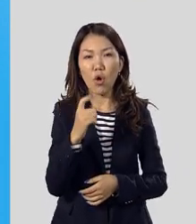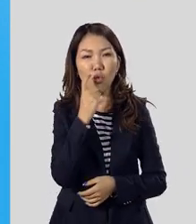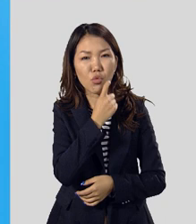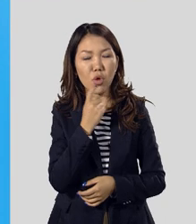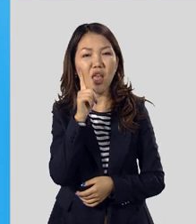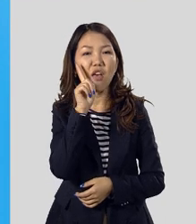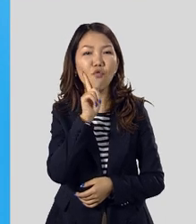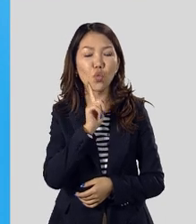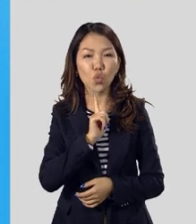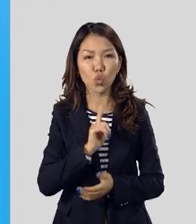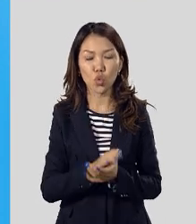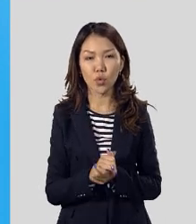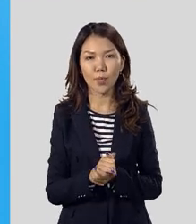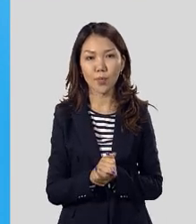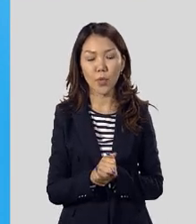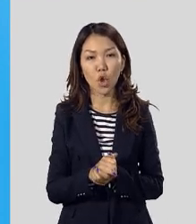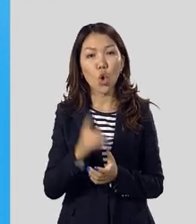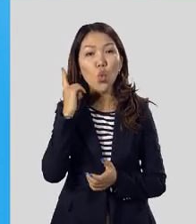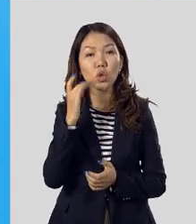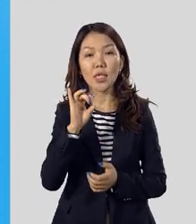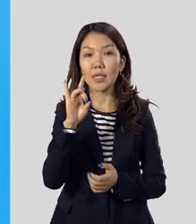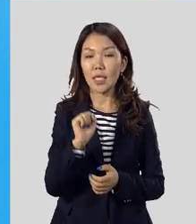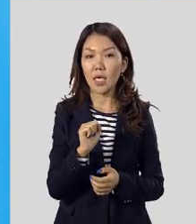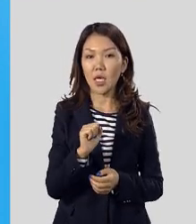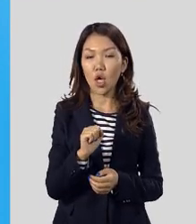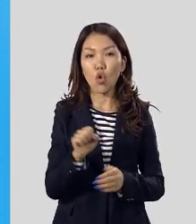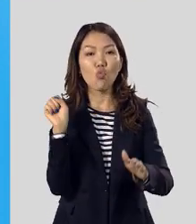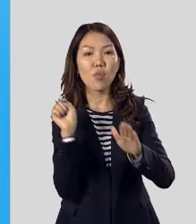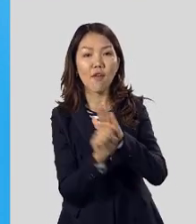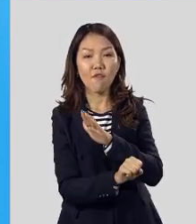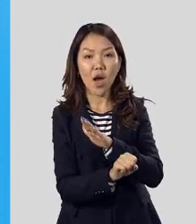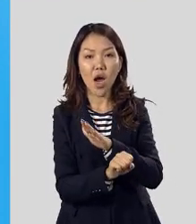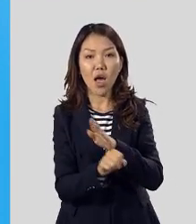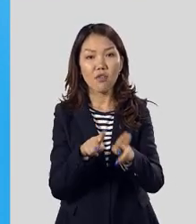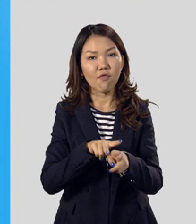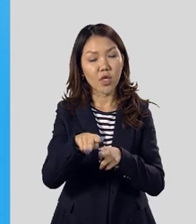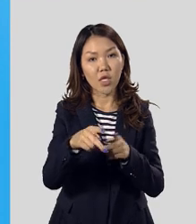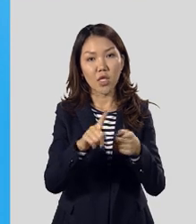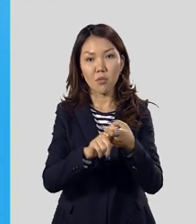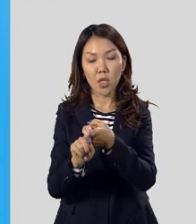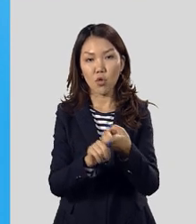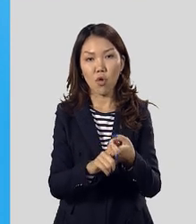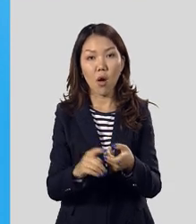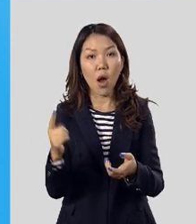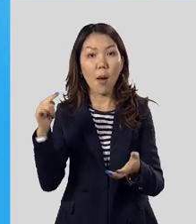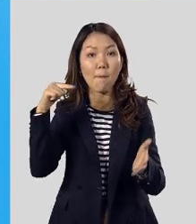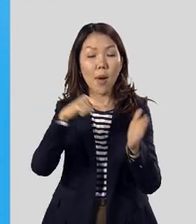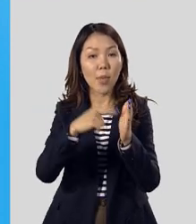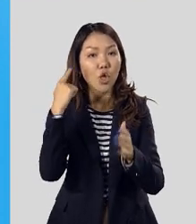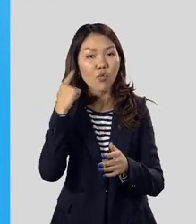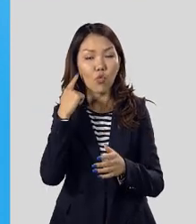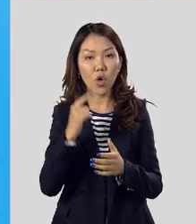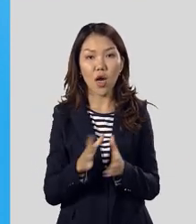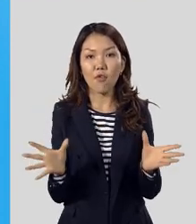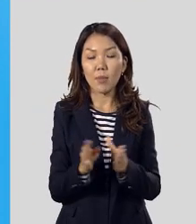на вкус. Ушная сера убивает микробов, попадающих в ухо вместе с пылью. Так что ушная